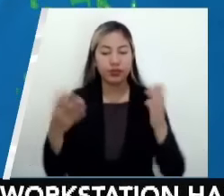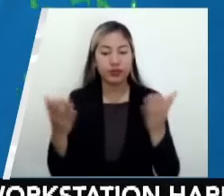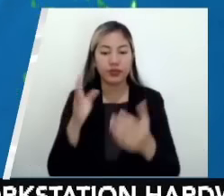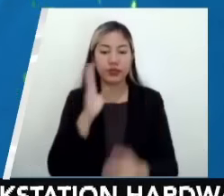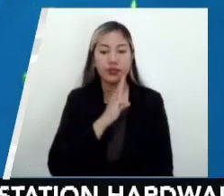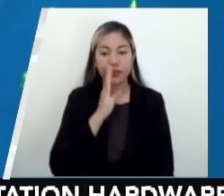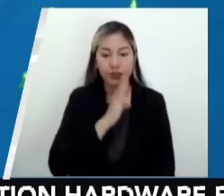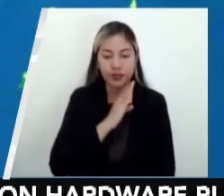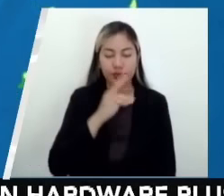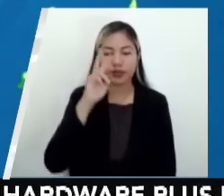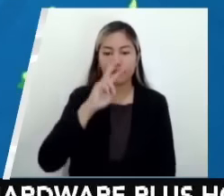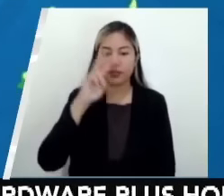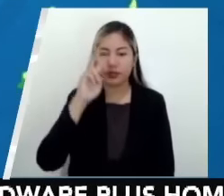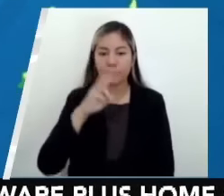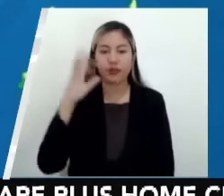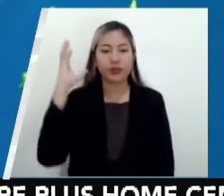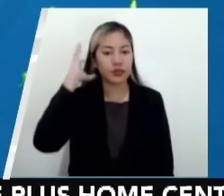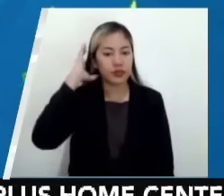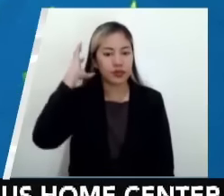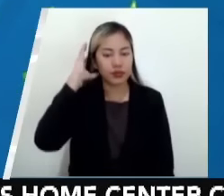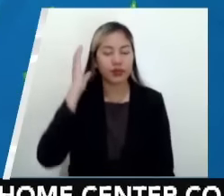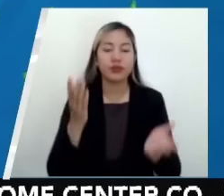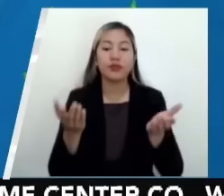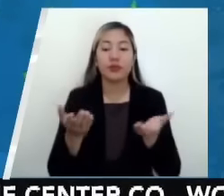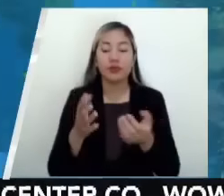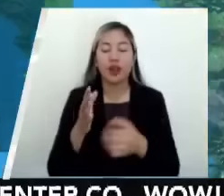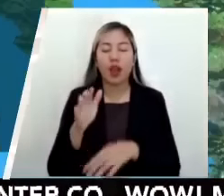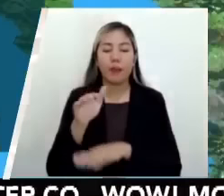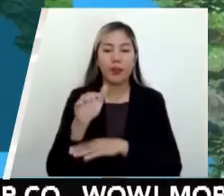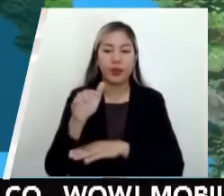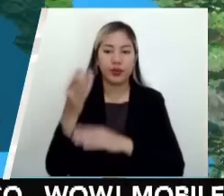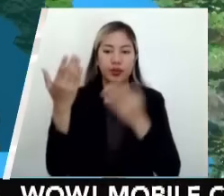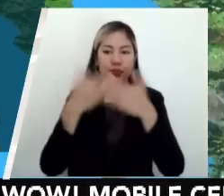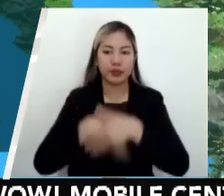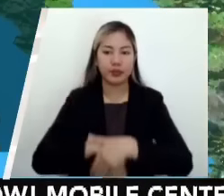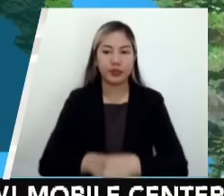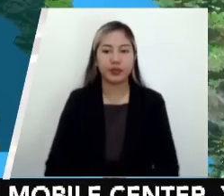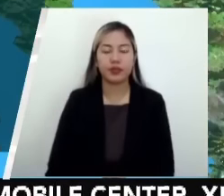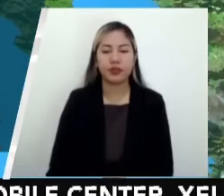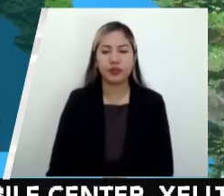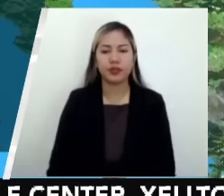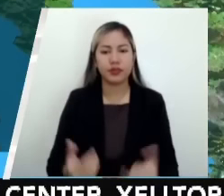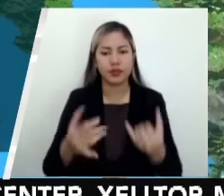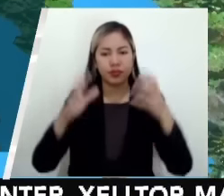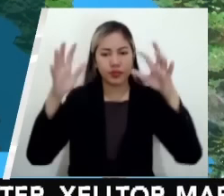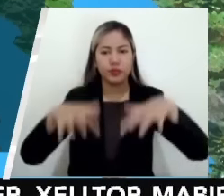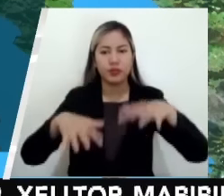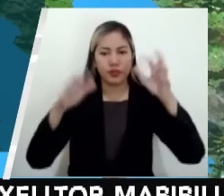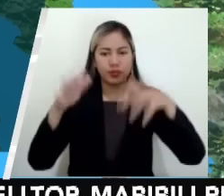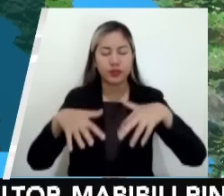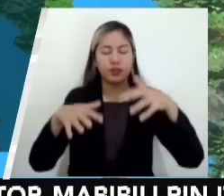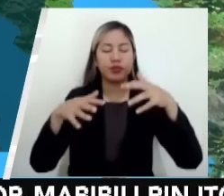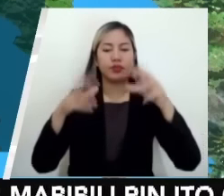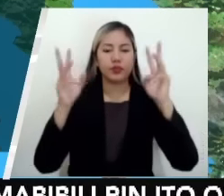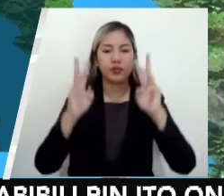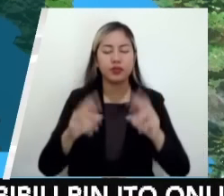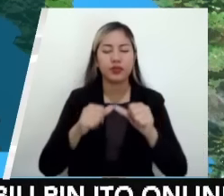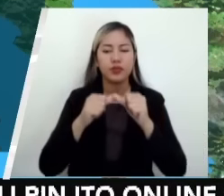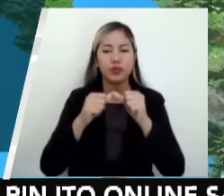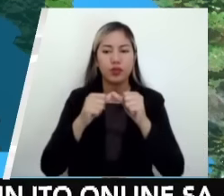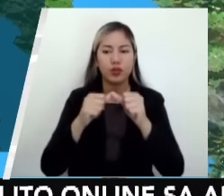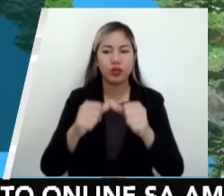at Mindanao sa bandang hapon o gabi. Sa gitna po ng maulang panahon, patuloy na nagpapakawala ng tubig ang